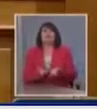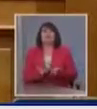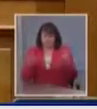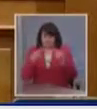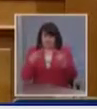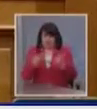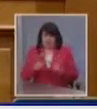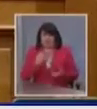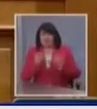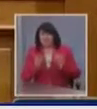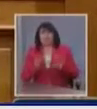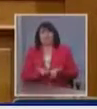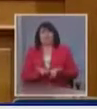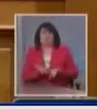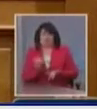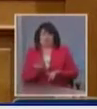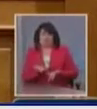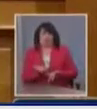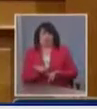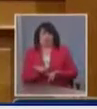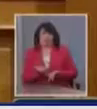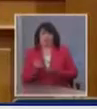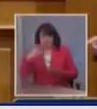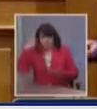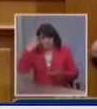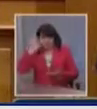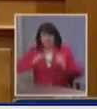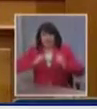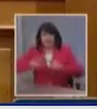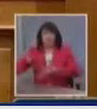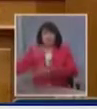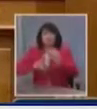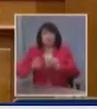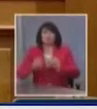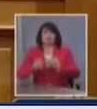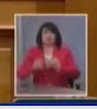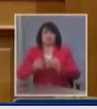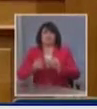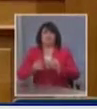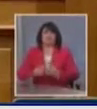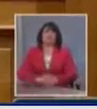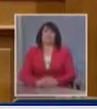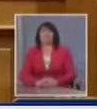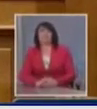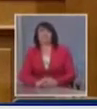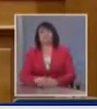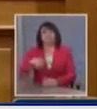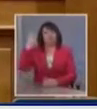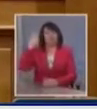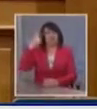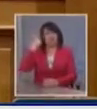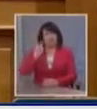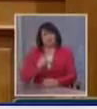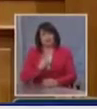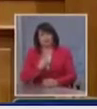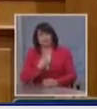αυξάνονται οι έκτακτες εισφορές, γιατί αυξάνονται οι εισφορές των ελεύθερων επαγγελματιών, γιατί θα αυξηθούν το πετρέλαιο κίνηση και